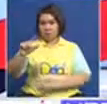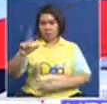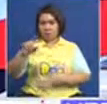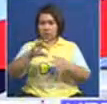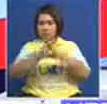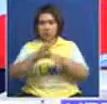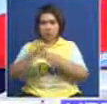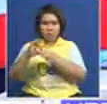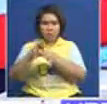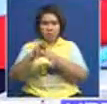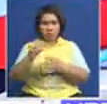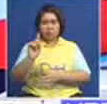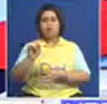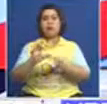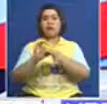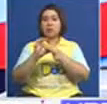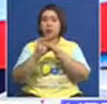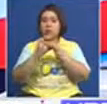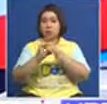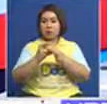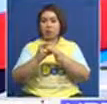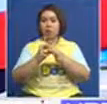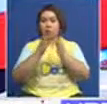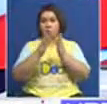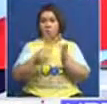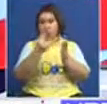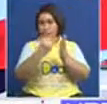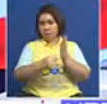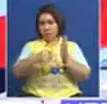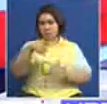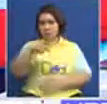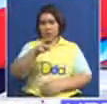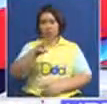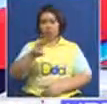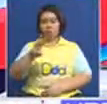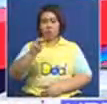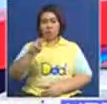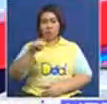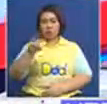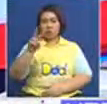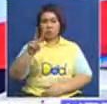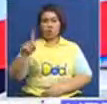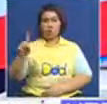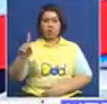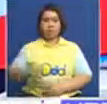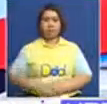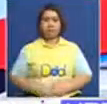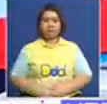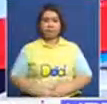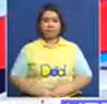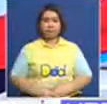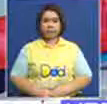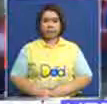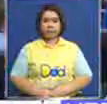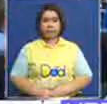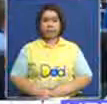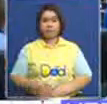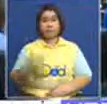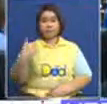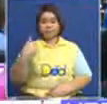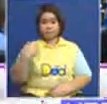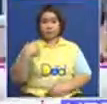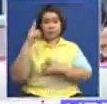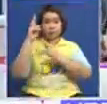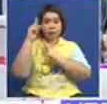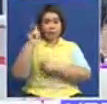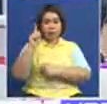ชื่อมโยงว่าจะเกี่ยวข้องกับผู้ต้องหาตามความผิดมาตรา112หรือไม่ค่ะหลังจากที่มีข่าวว่